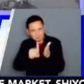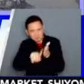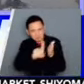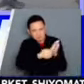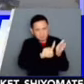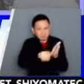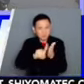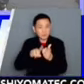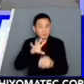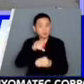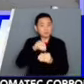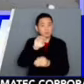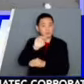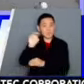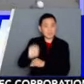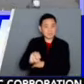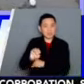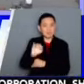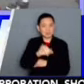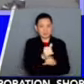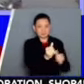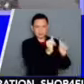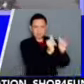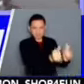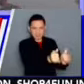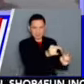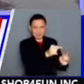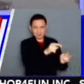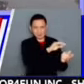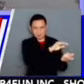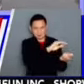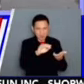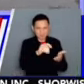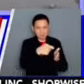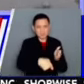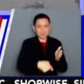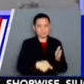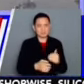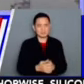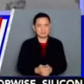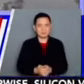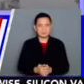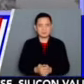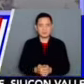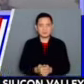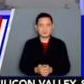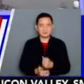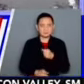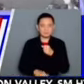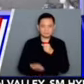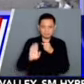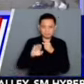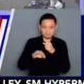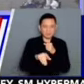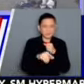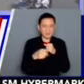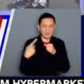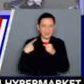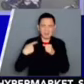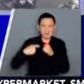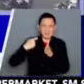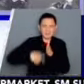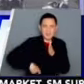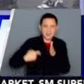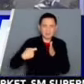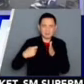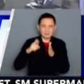sa sakop ng price freeze. Lahat dito sumusunod. For those consumers who want to buy cheaper prices, I take advantage